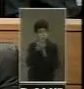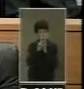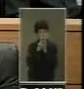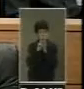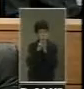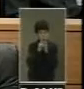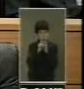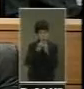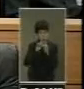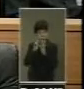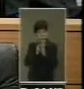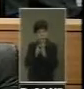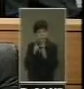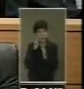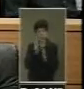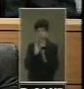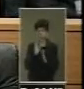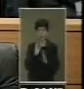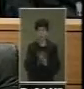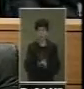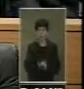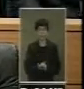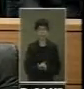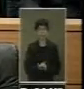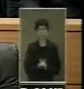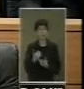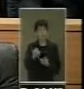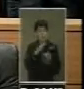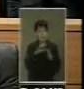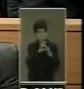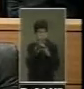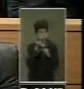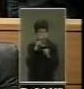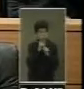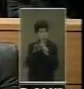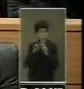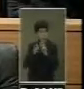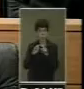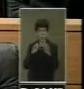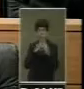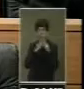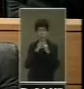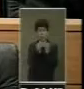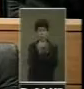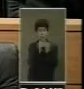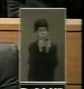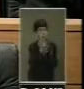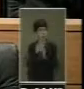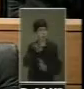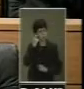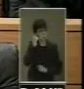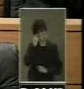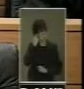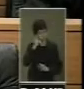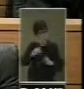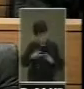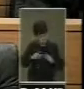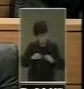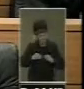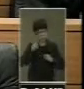ายปีนฟุตบาททุกวันครับมันเป็นการยั่วยุก่อให้เกิดเหตุการณ์ต้องยอมรับความเป็นจ